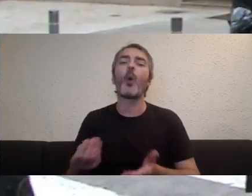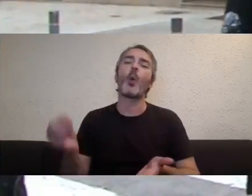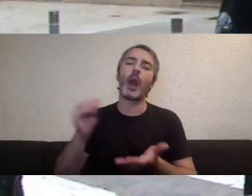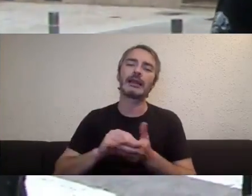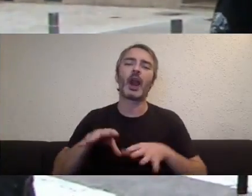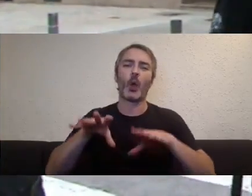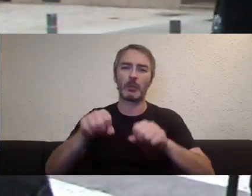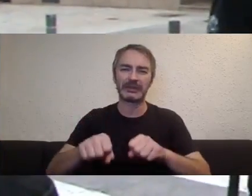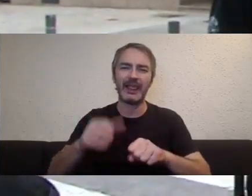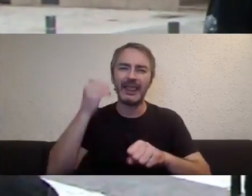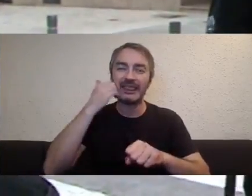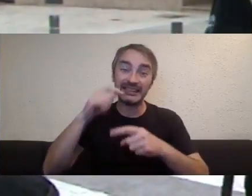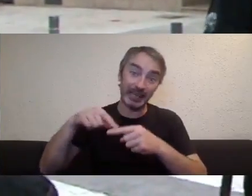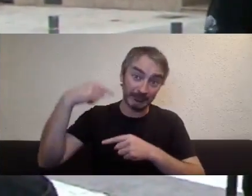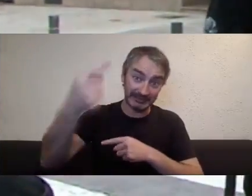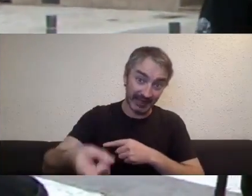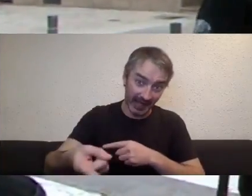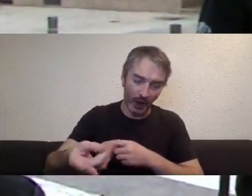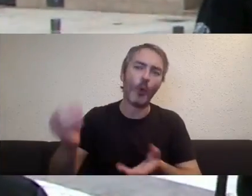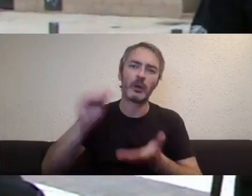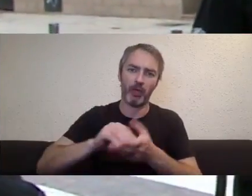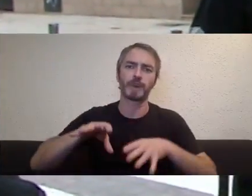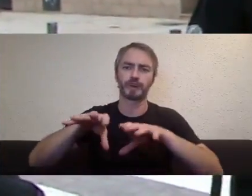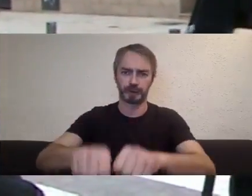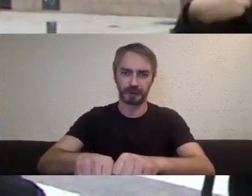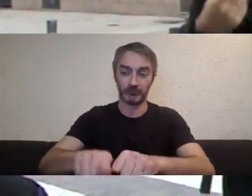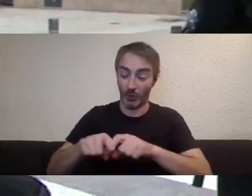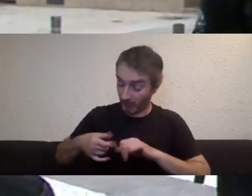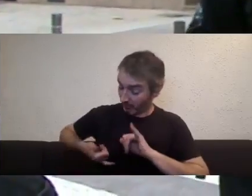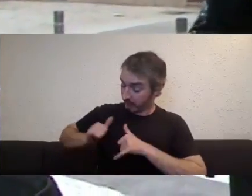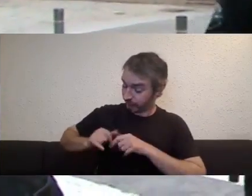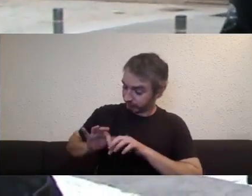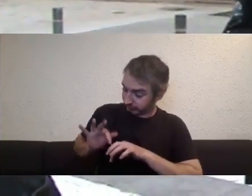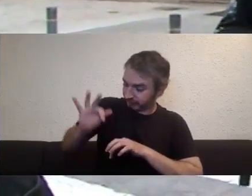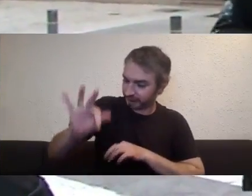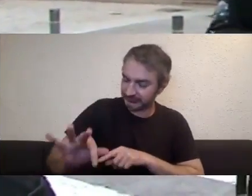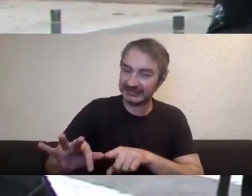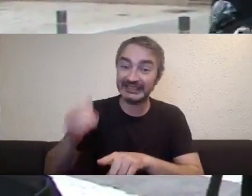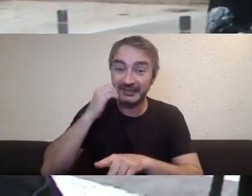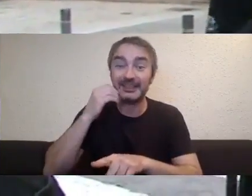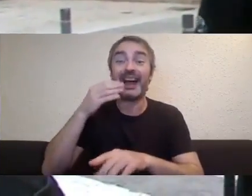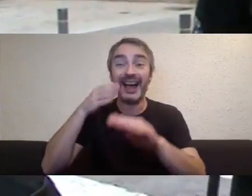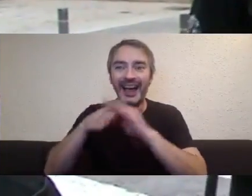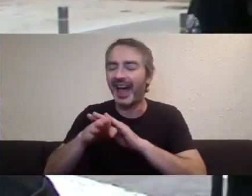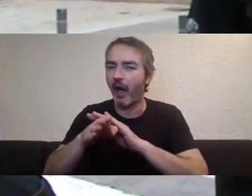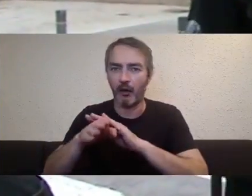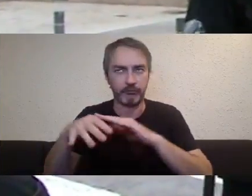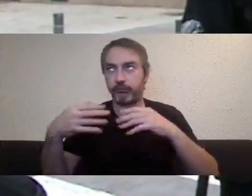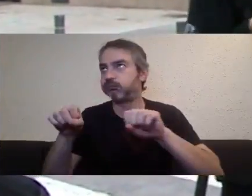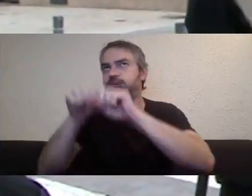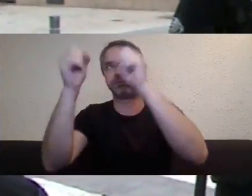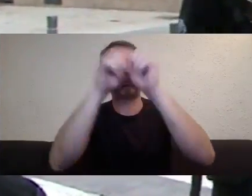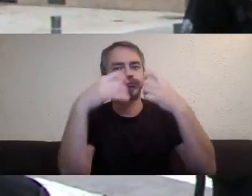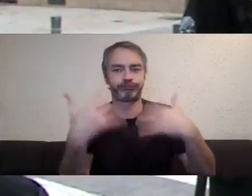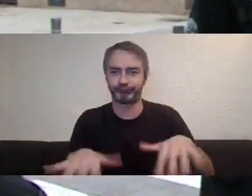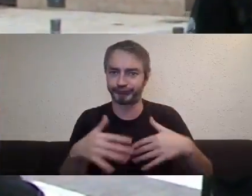I hi va haver una reocupació el dissabte següent del desallotjament, però bueno,